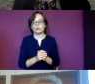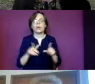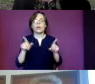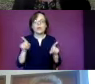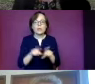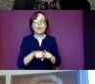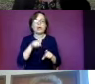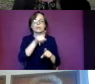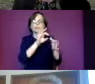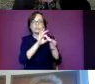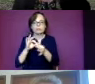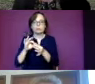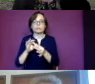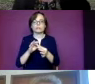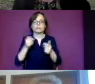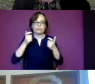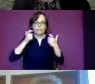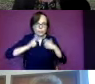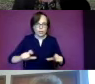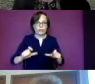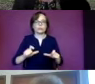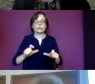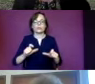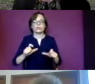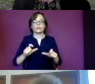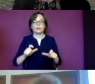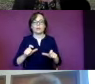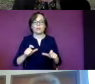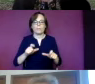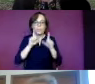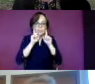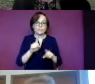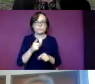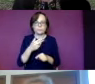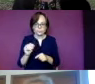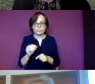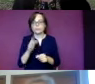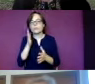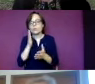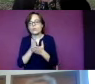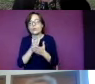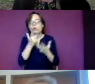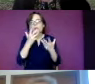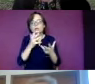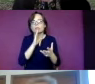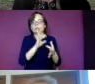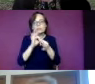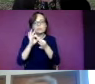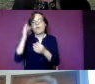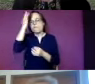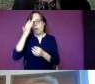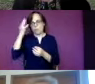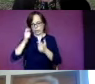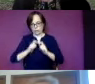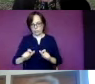wyobrażenia wiejskości, nie do wsi jako takiej czy do rzeczywistej wsi, tylko do wyobrażenia wiejskości, które cały czas wydaje nam